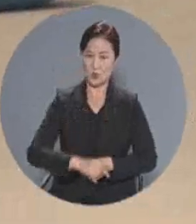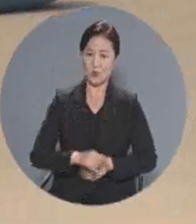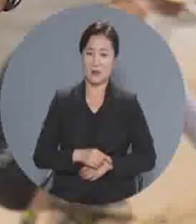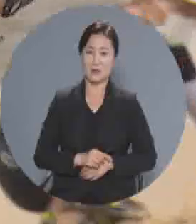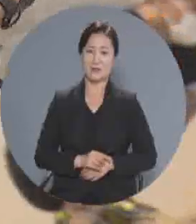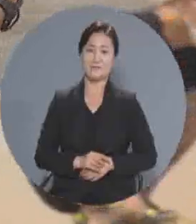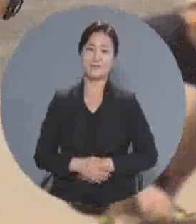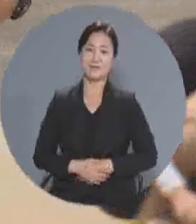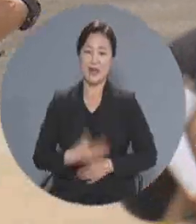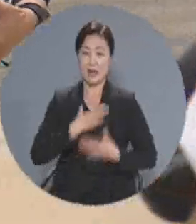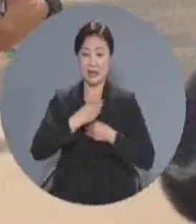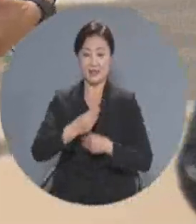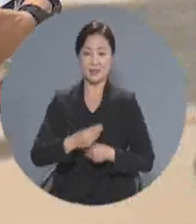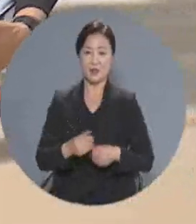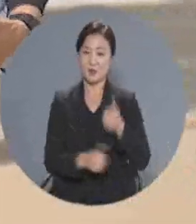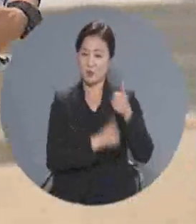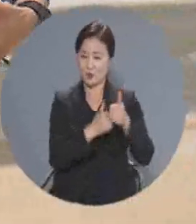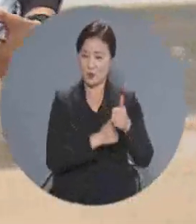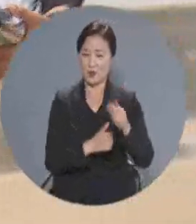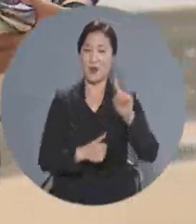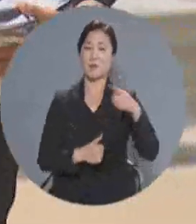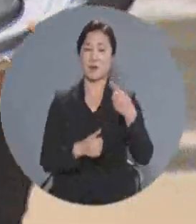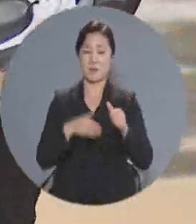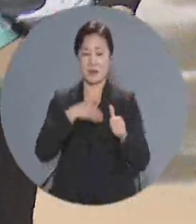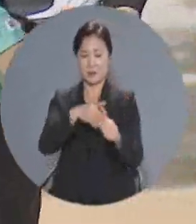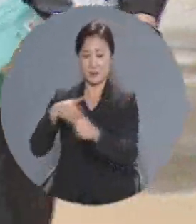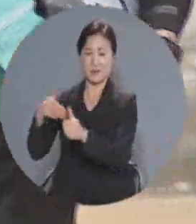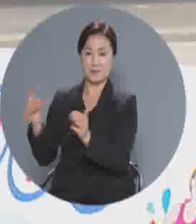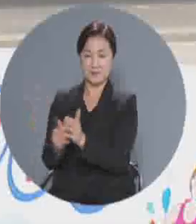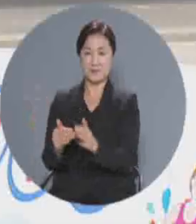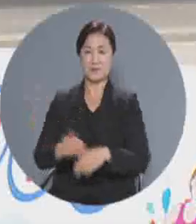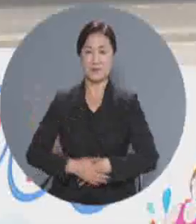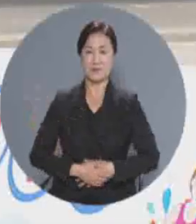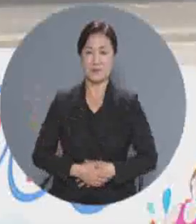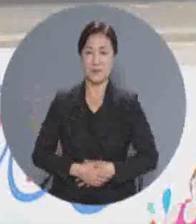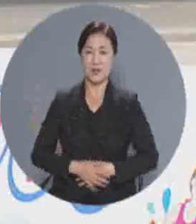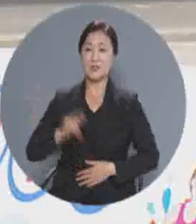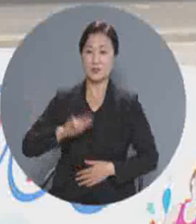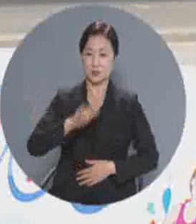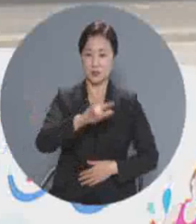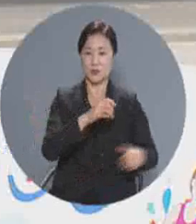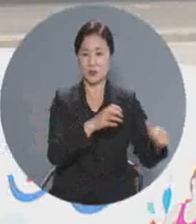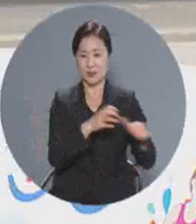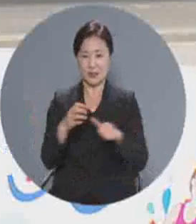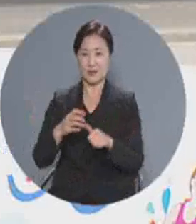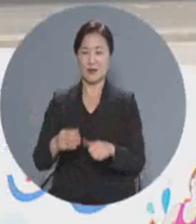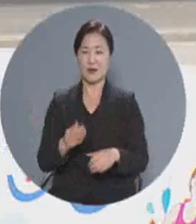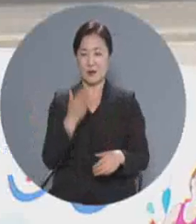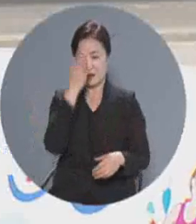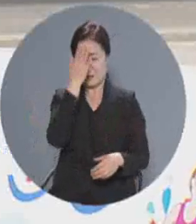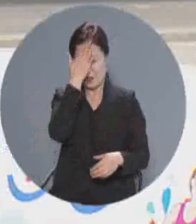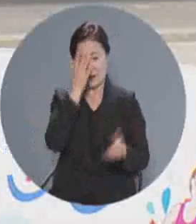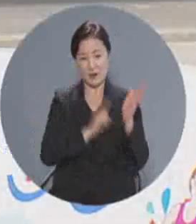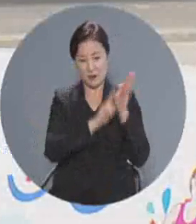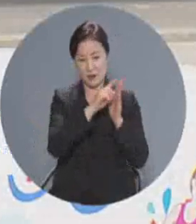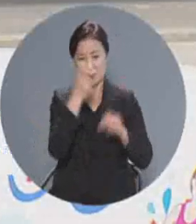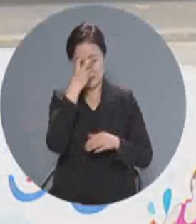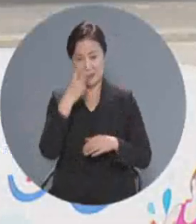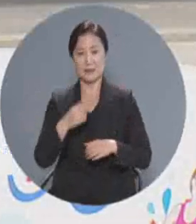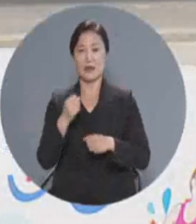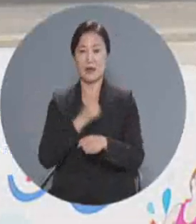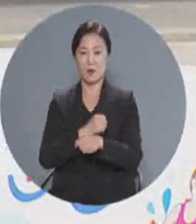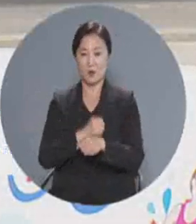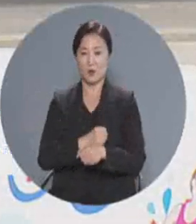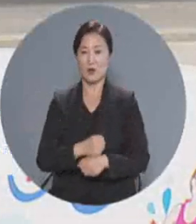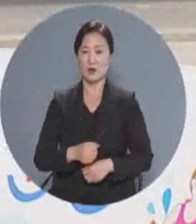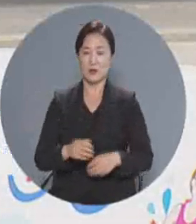오가고 안전요원도 100여 명 넘게 배치됐습니다. 드론을 활용하여 발열 체크를 하는 등 입체적으로 관리를 하고 있고